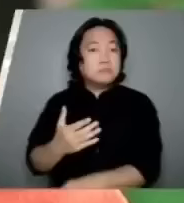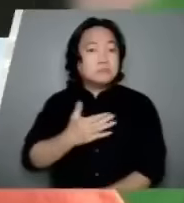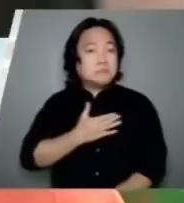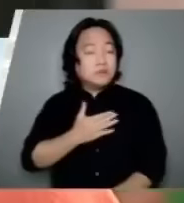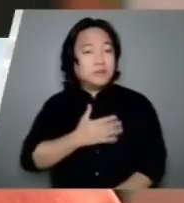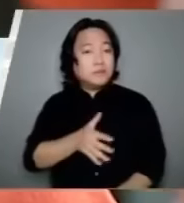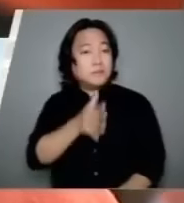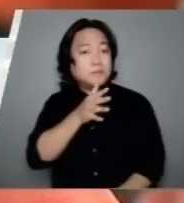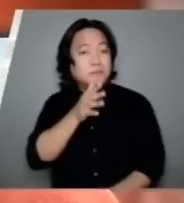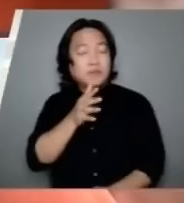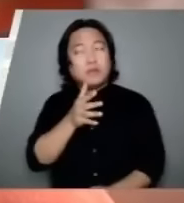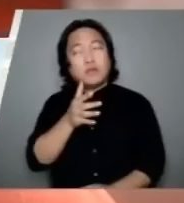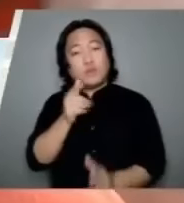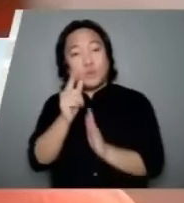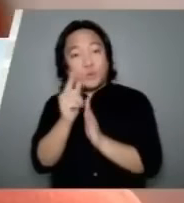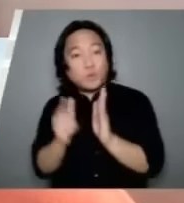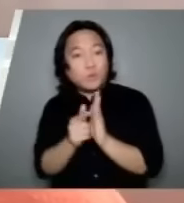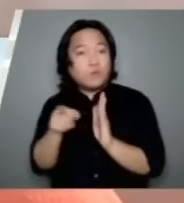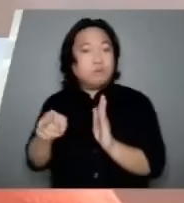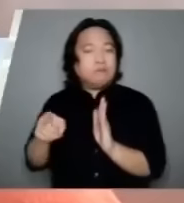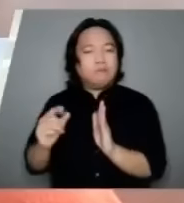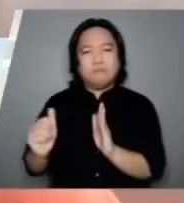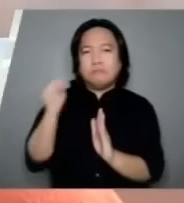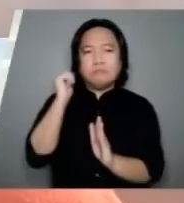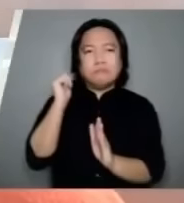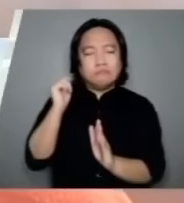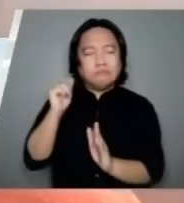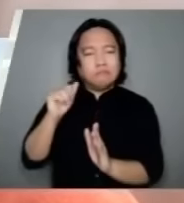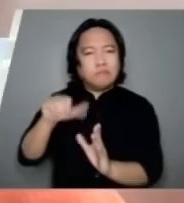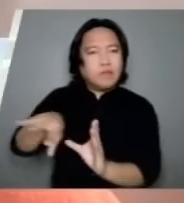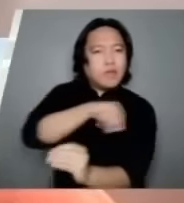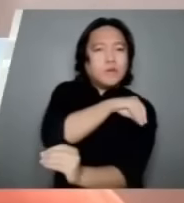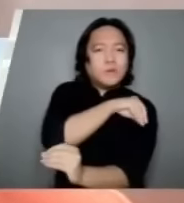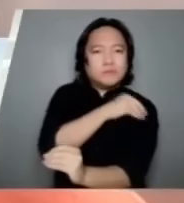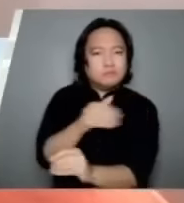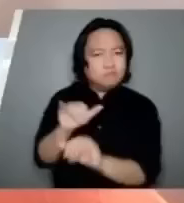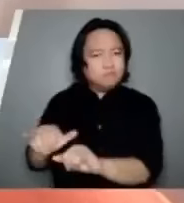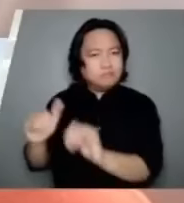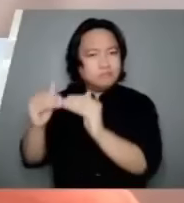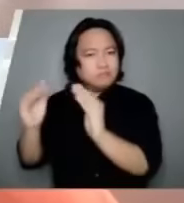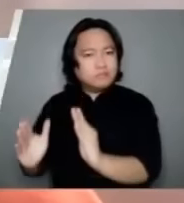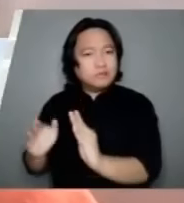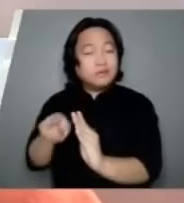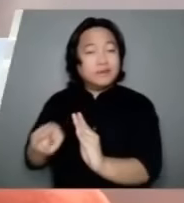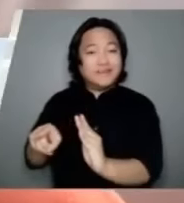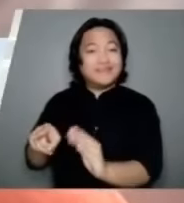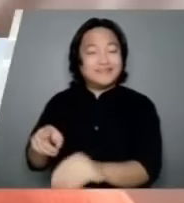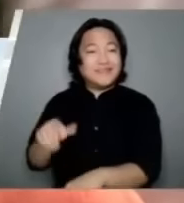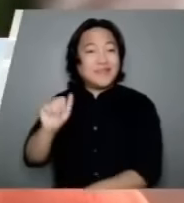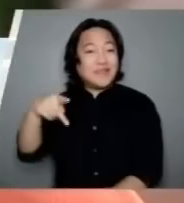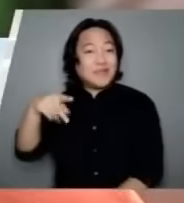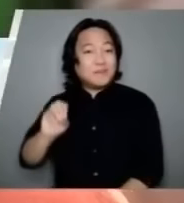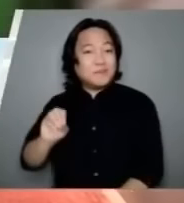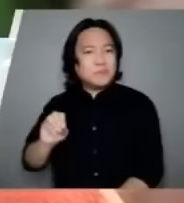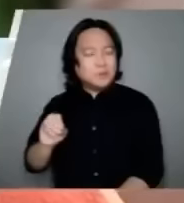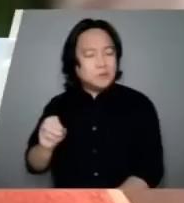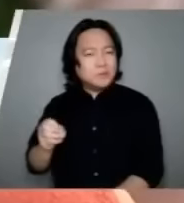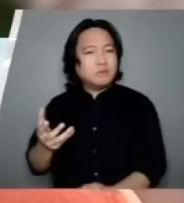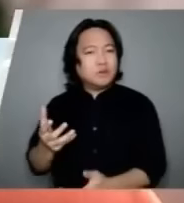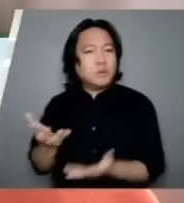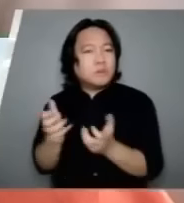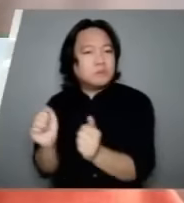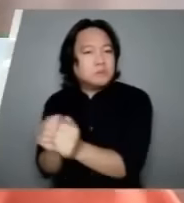kong babae, yung bunso. Ayaw siyang iwanan. Hinihila rin sila ng lalaki. Nung ayaw nila, umalis na yung